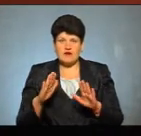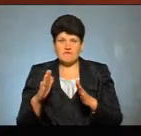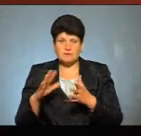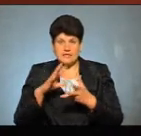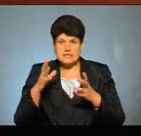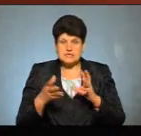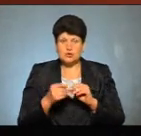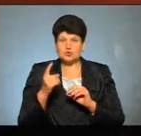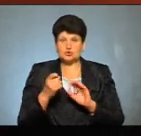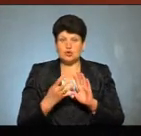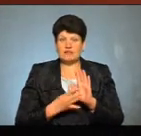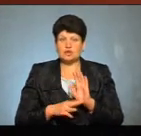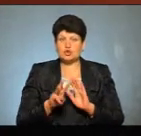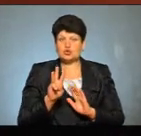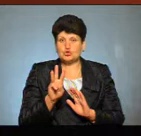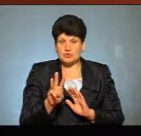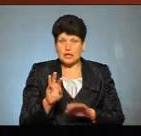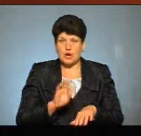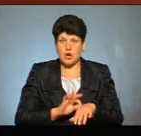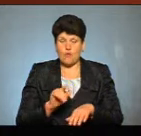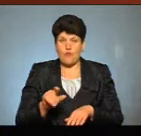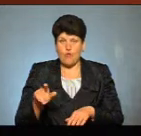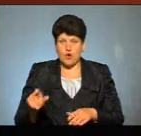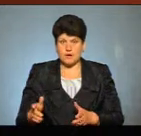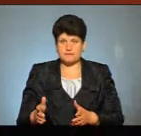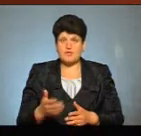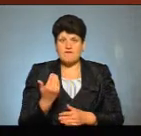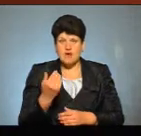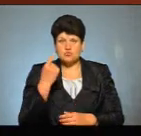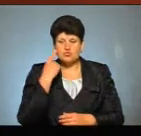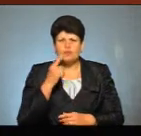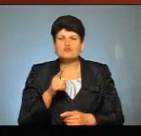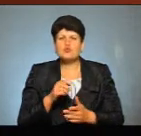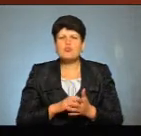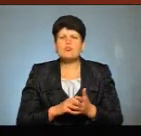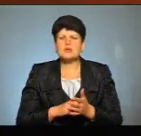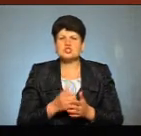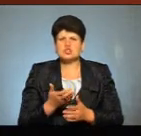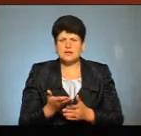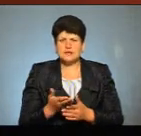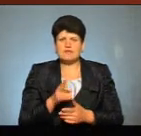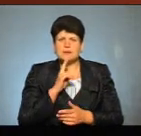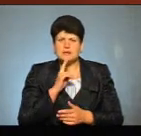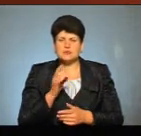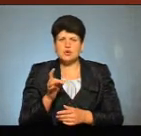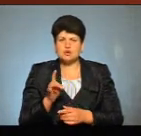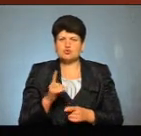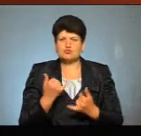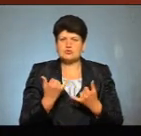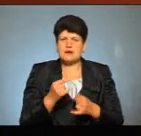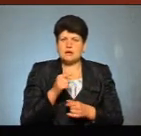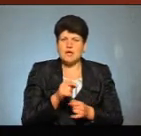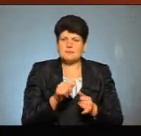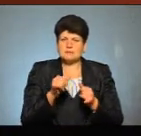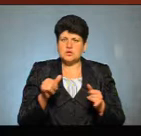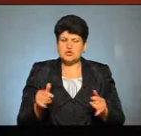загалом 193 хворих. Так. На вашу думку, в чому причина Кременецького району? Чому зараз там